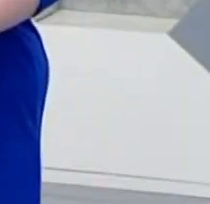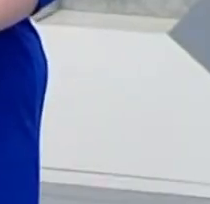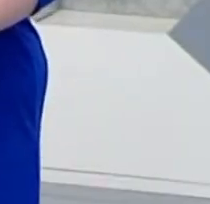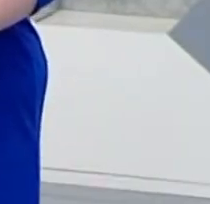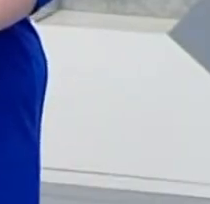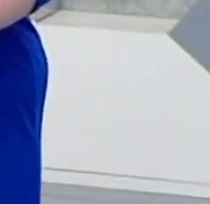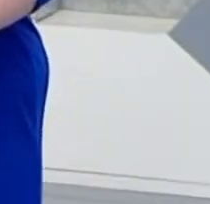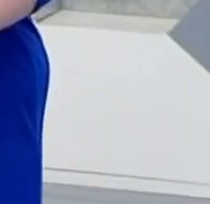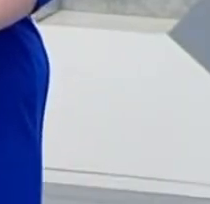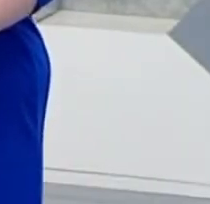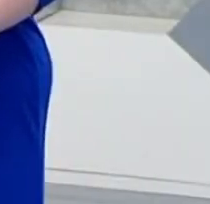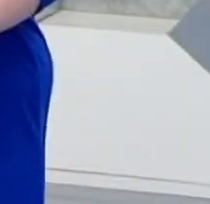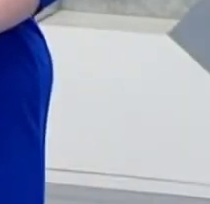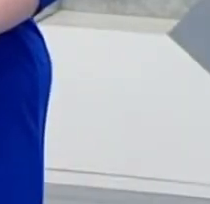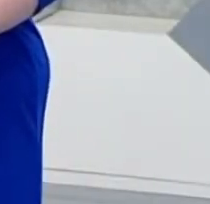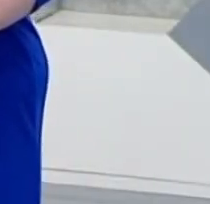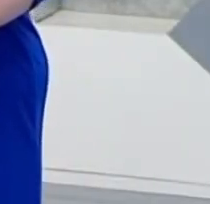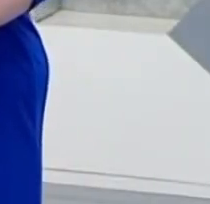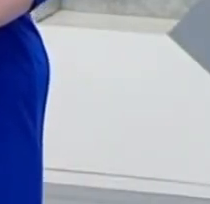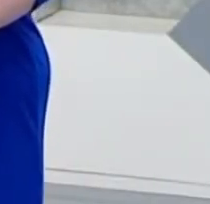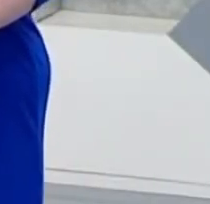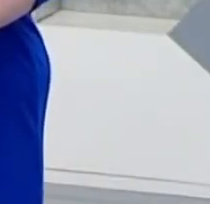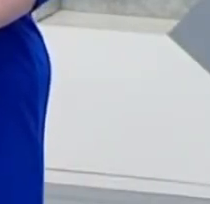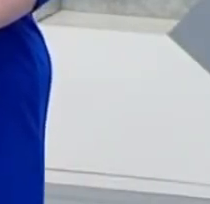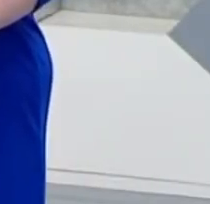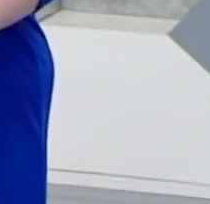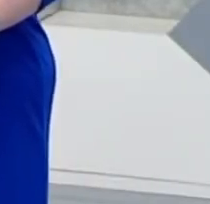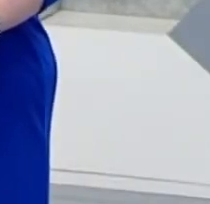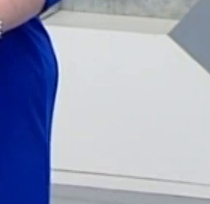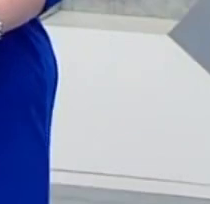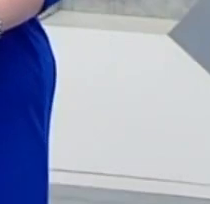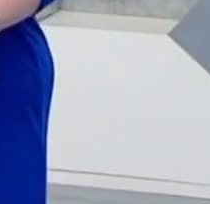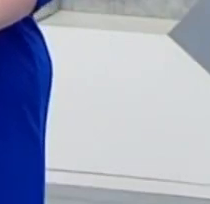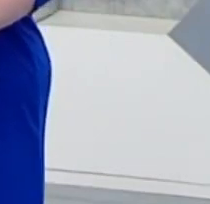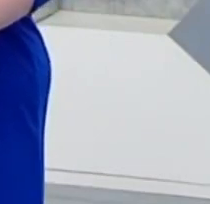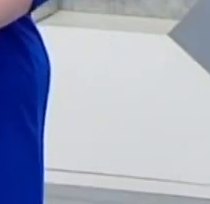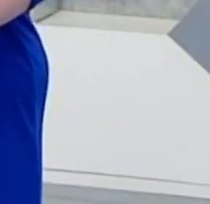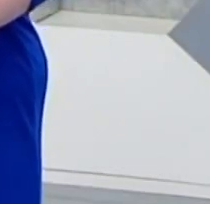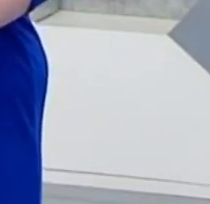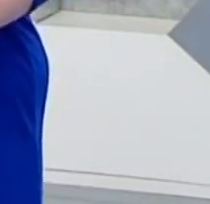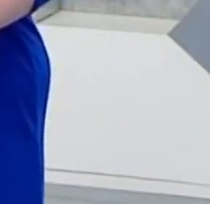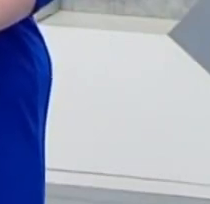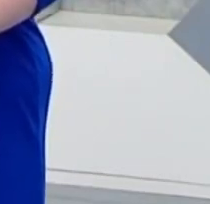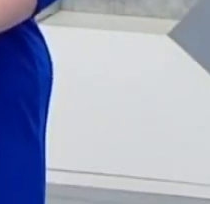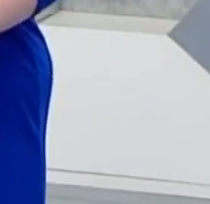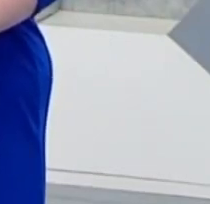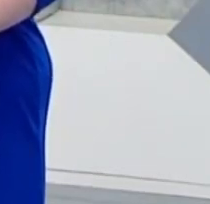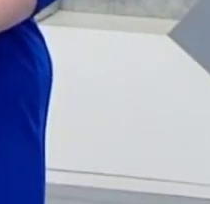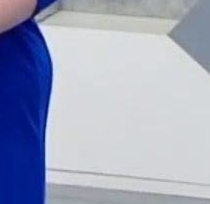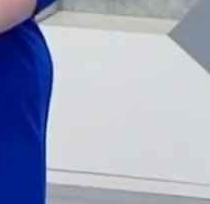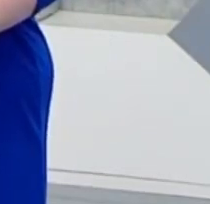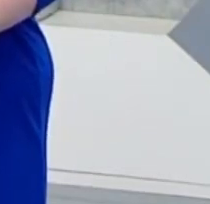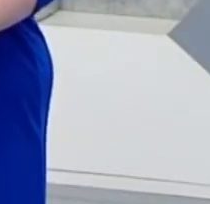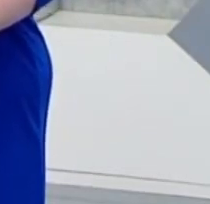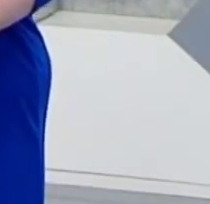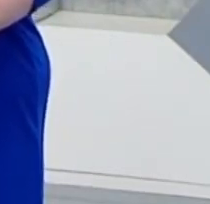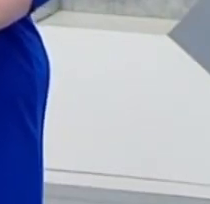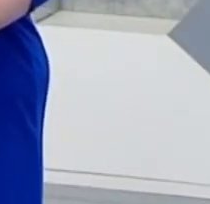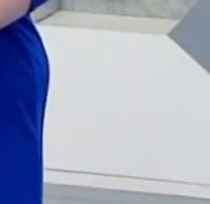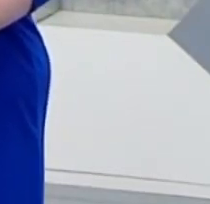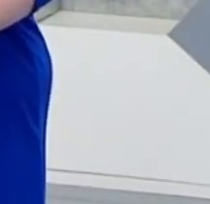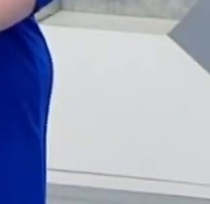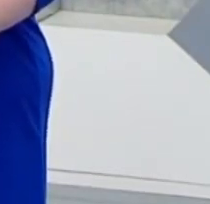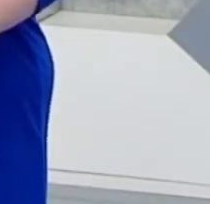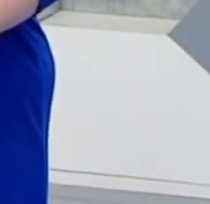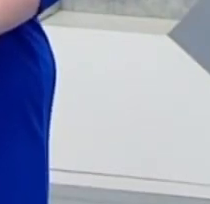Kapuso, para sa mga maiinit na balita, mag-subscribe sa GMA Integrated News sa YouTube. Sa mga kapuso naman abroad, subaybayan nyo kami sa